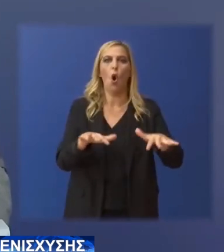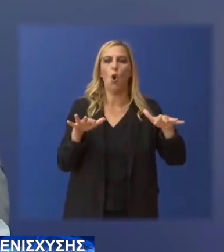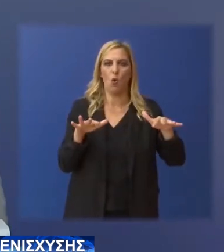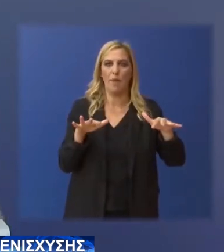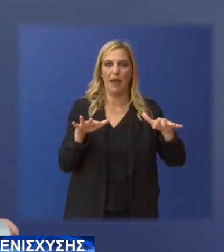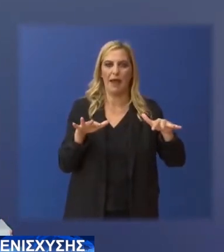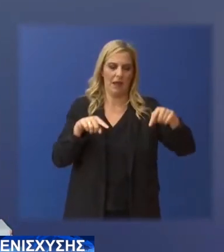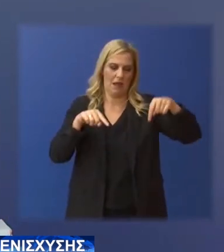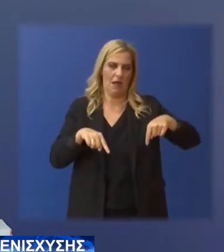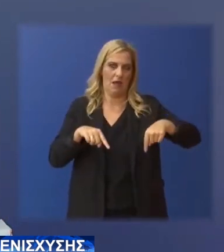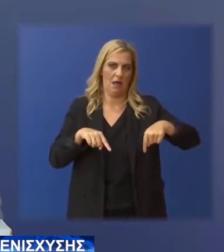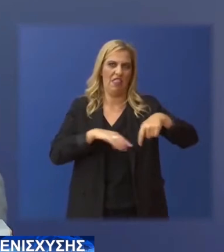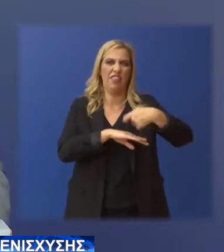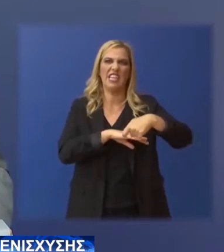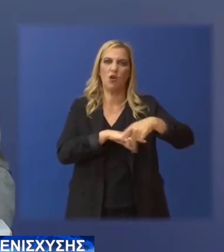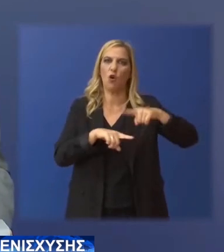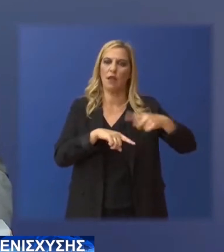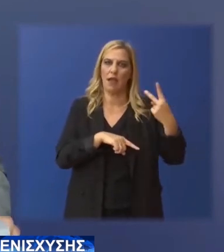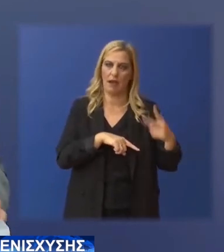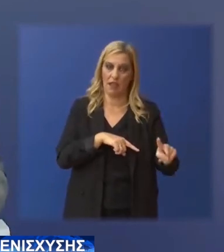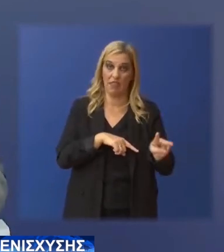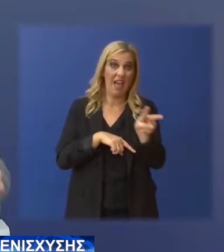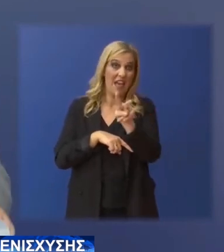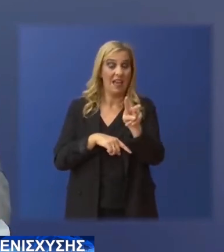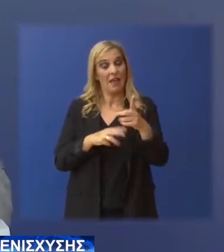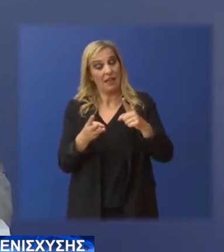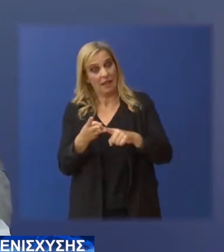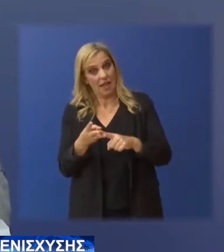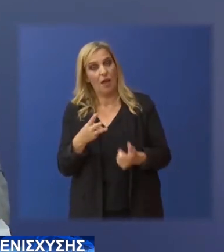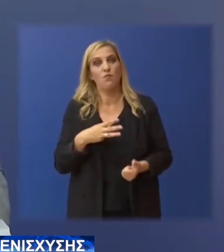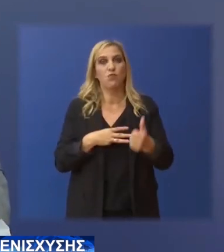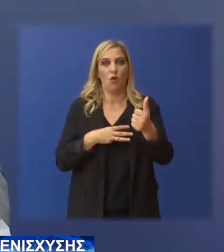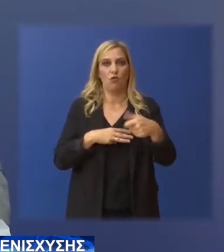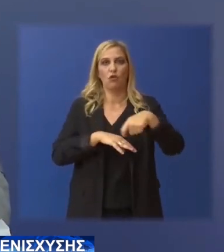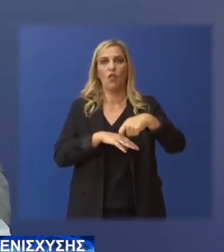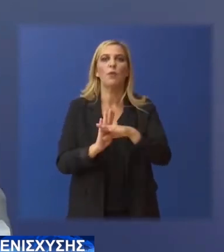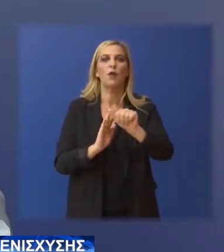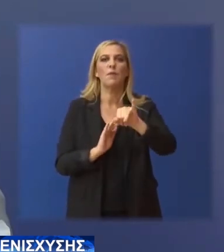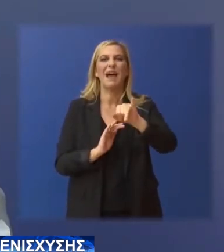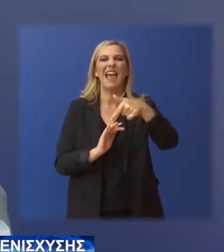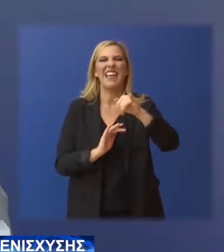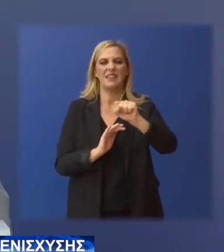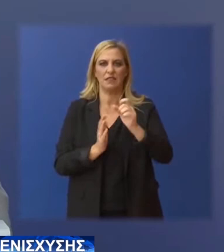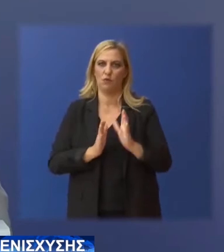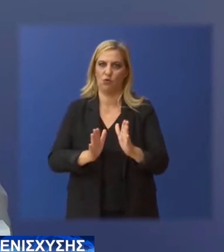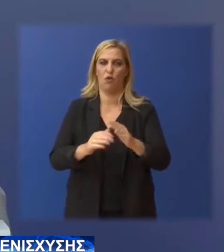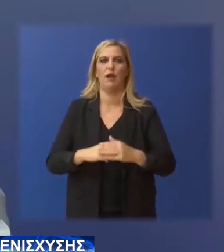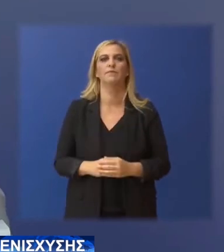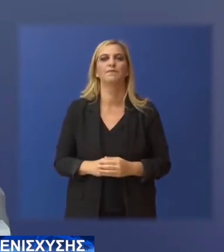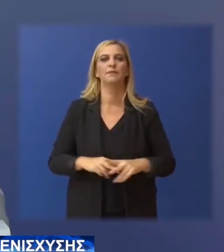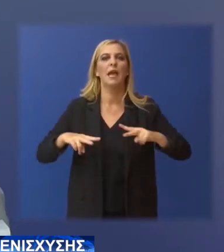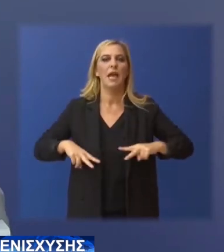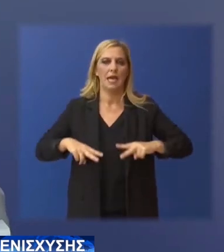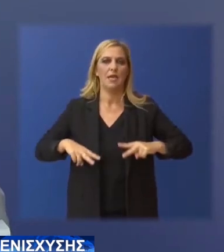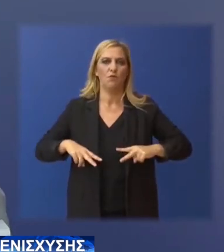ακίνητης περιουσίας για φυσικά πρόσωπα και επιχειρήσεις που επλήγησαν από τις πυρκαγιές. Με απόφαση του Υπουργού